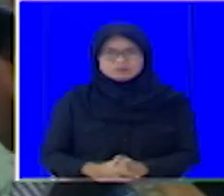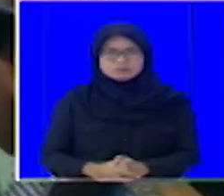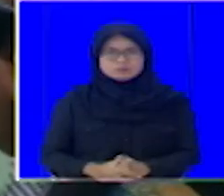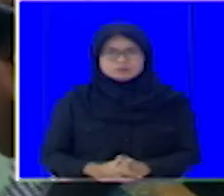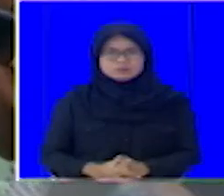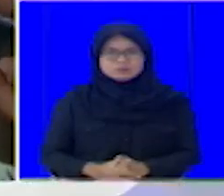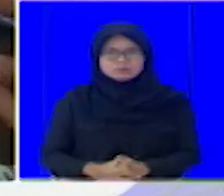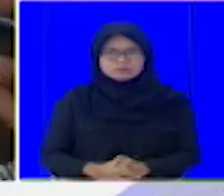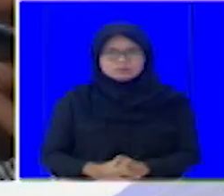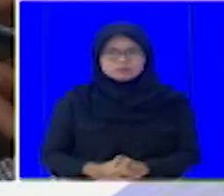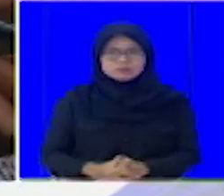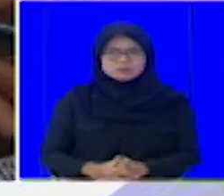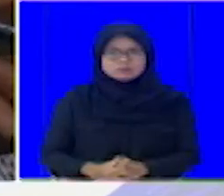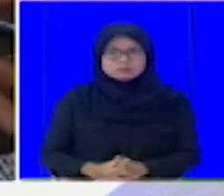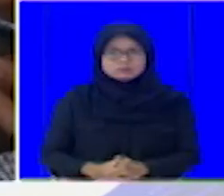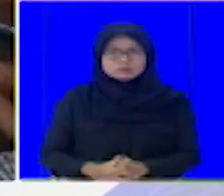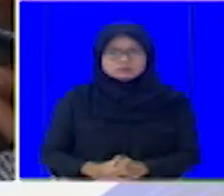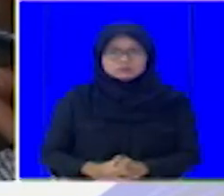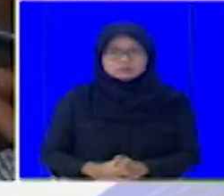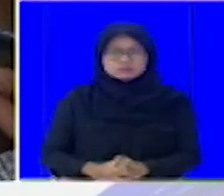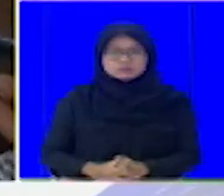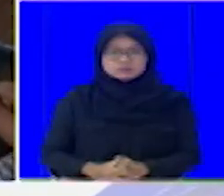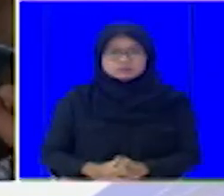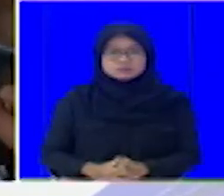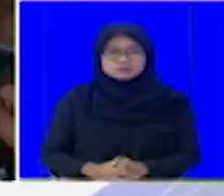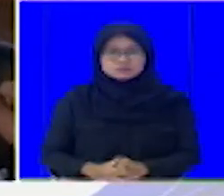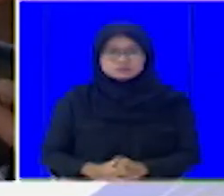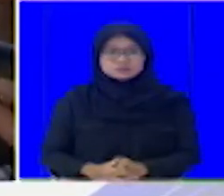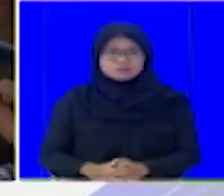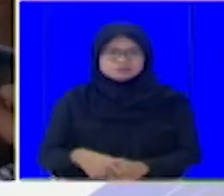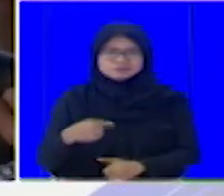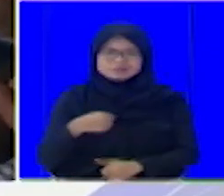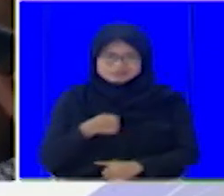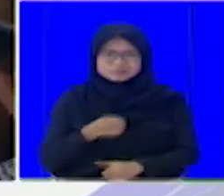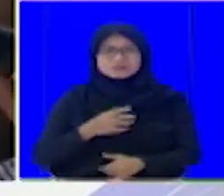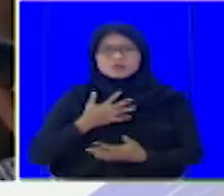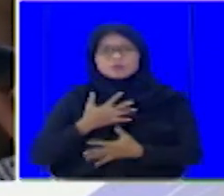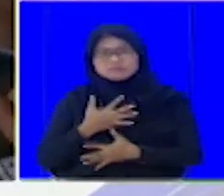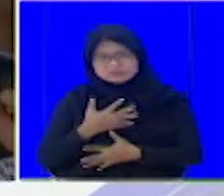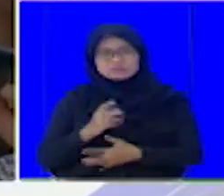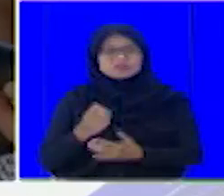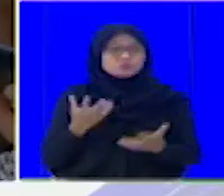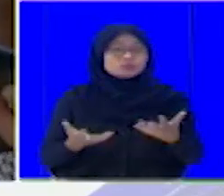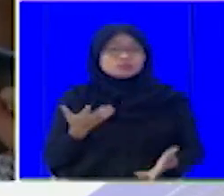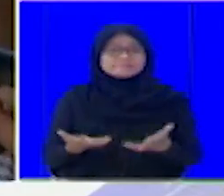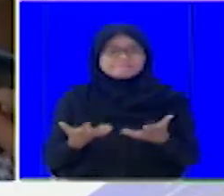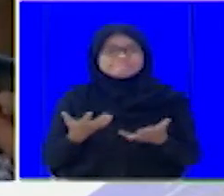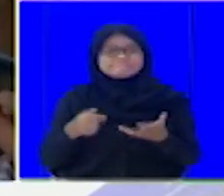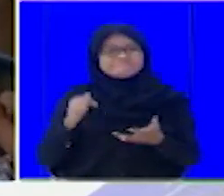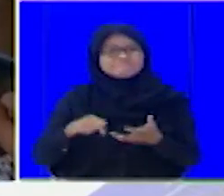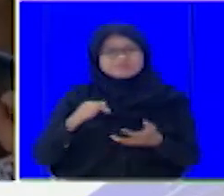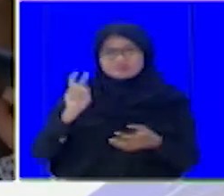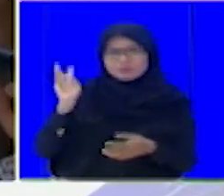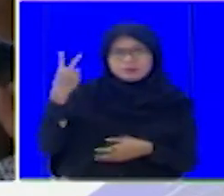Saya khawatir nanti jangan-jangan ada trauma dari proses yang dia